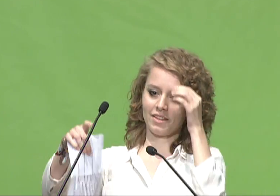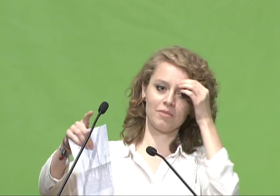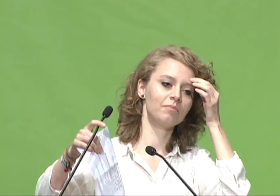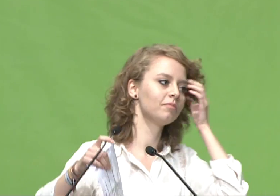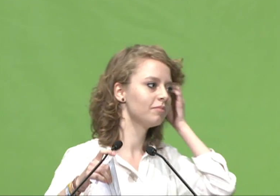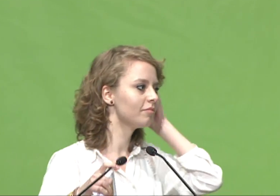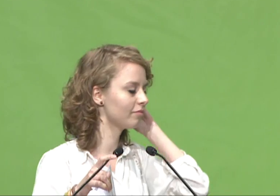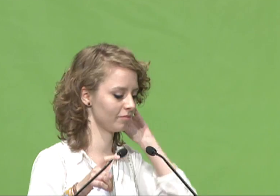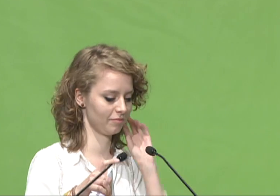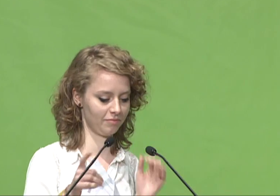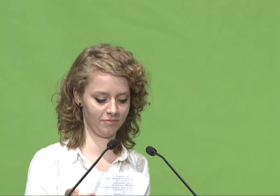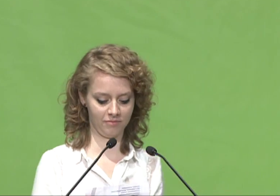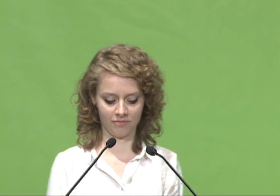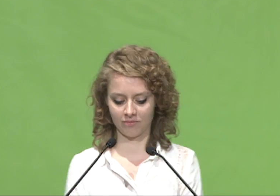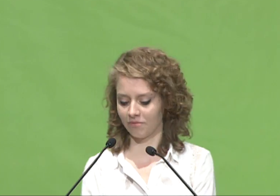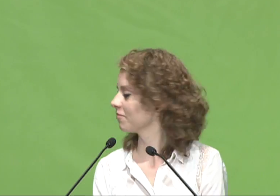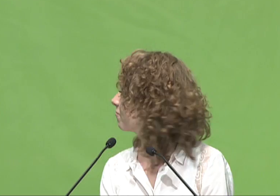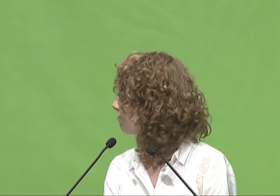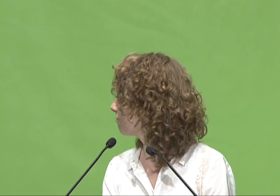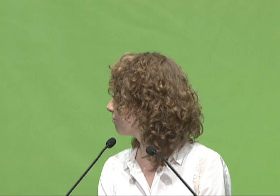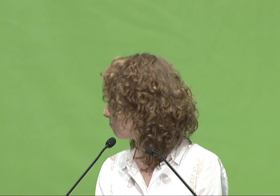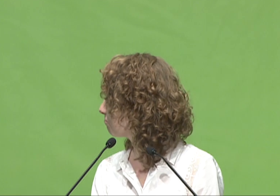Liebe Lisa Marie, du hast etwa 5 Minuten